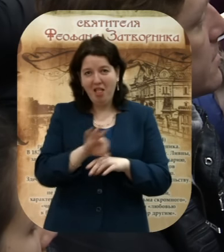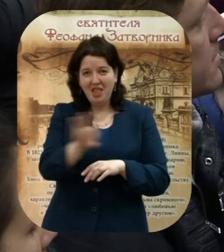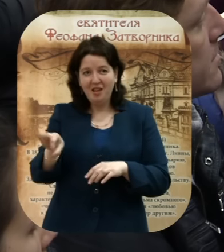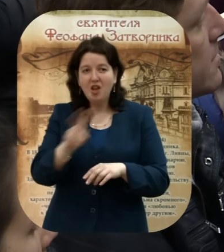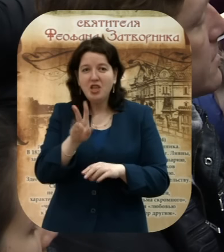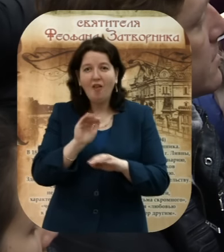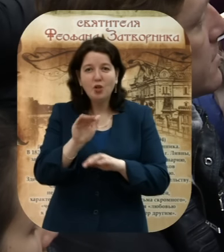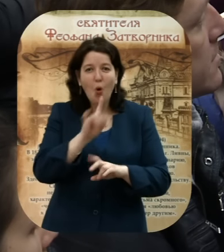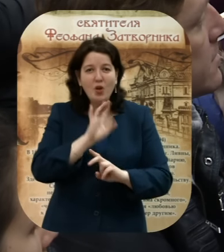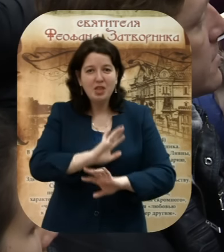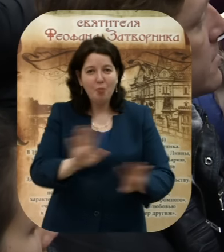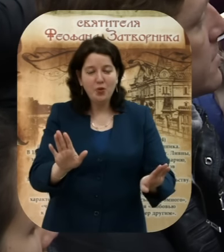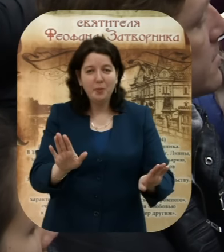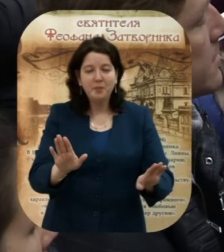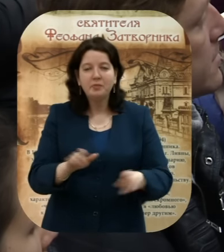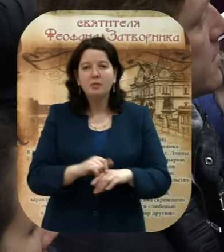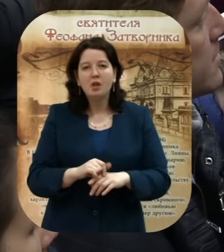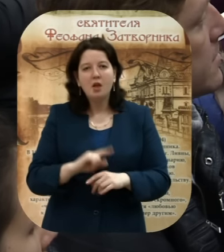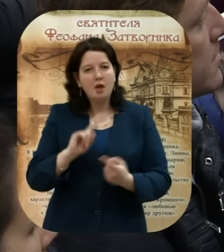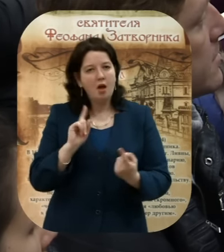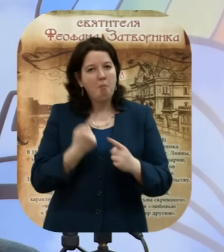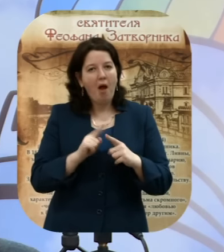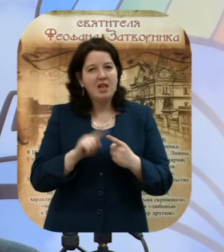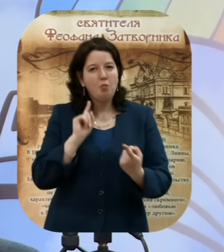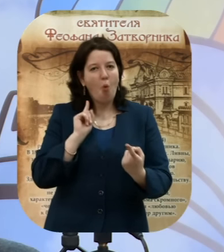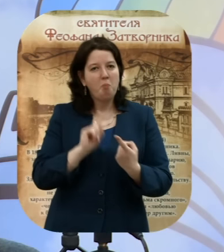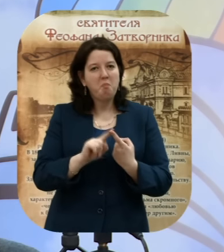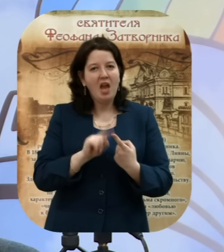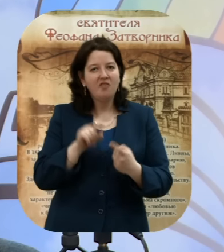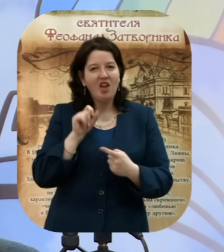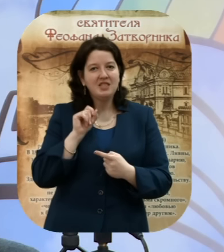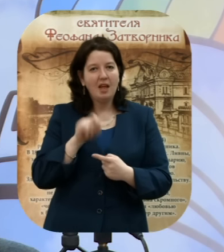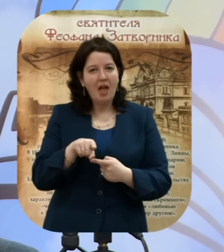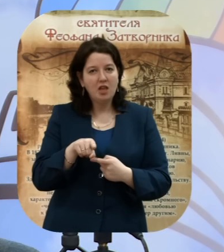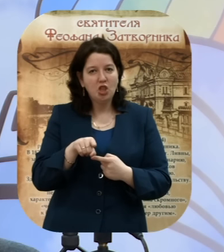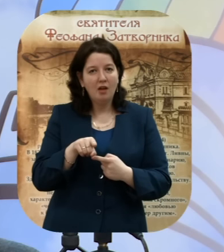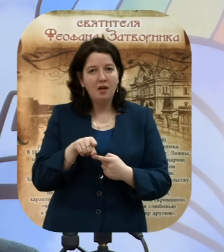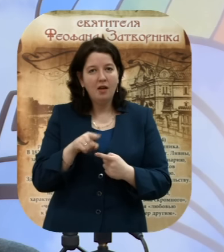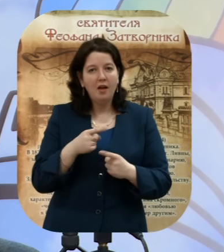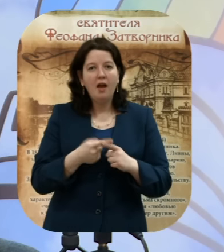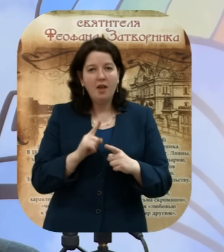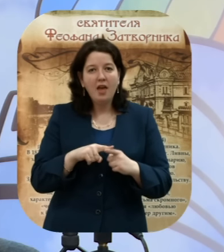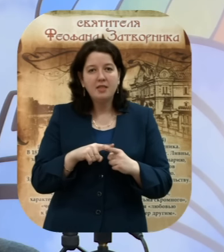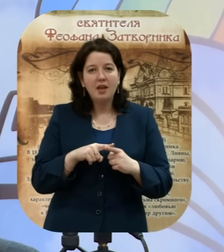тронь. Первая, оказывается, задача, первая задача – это,